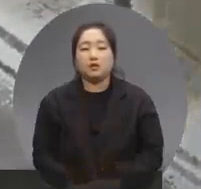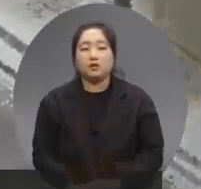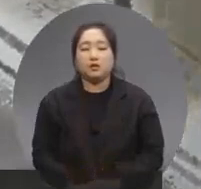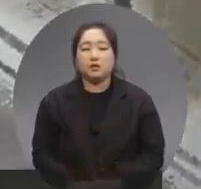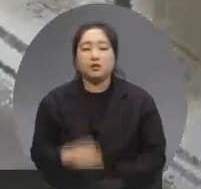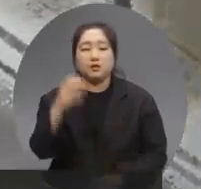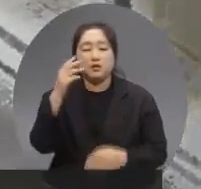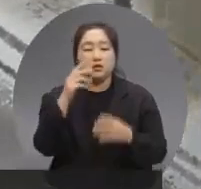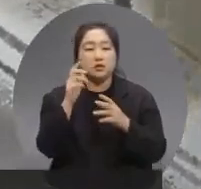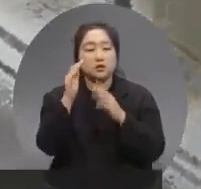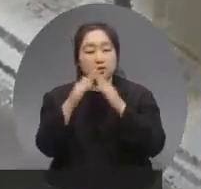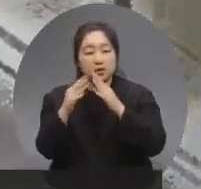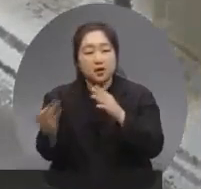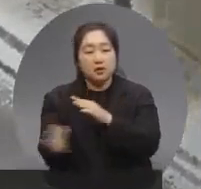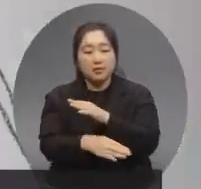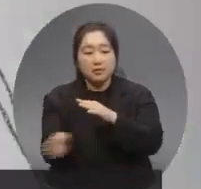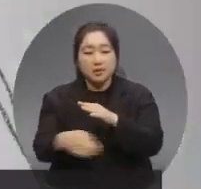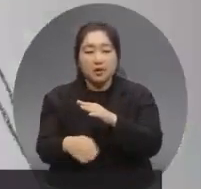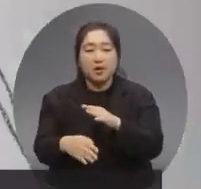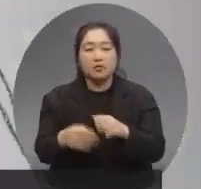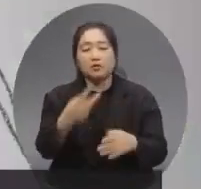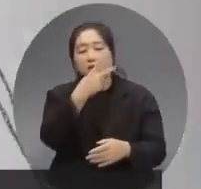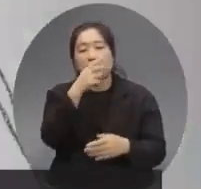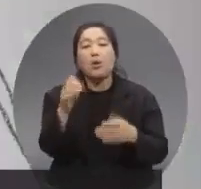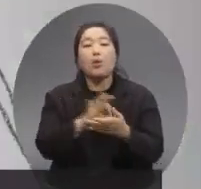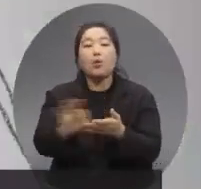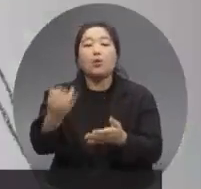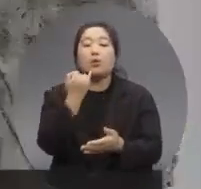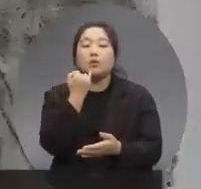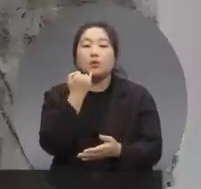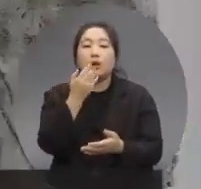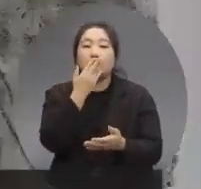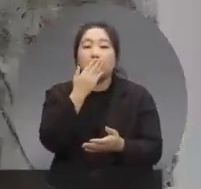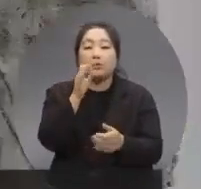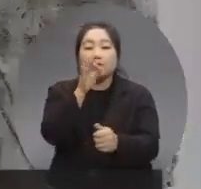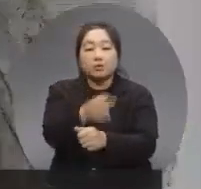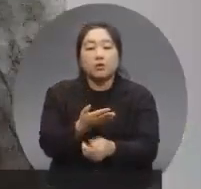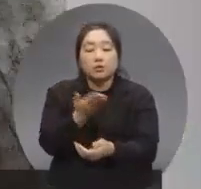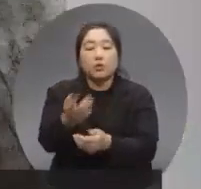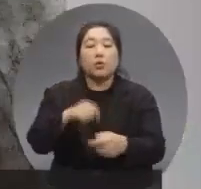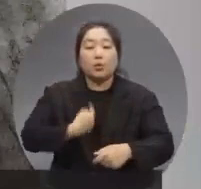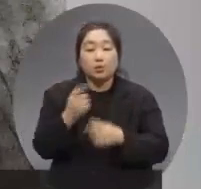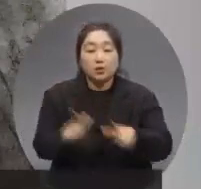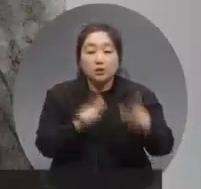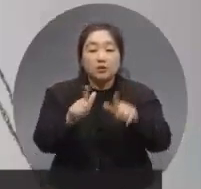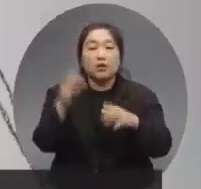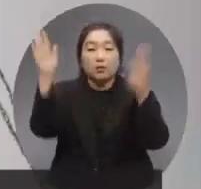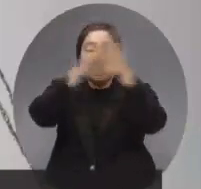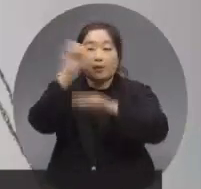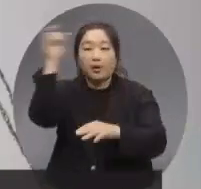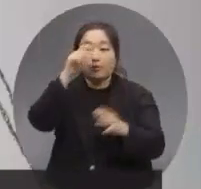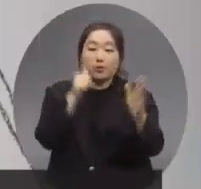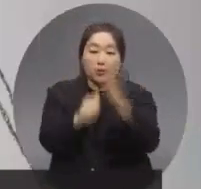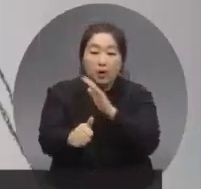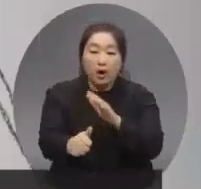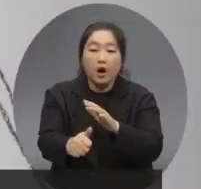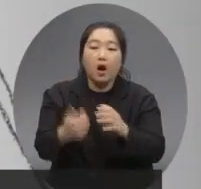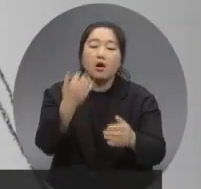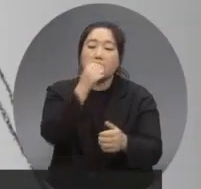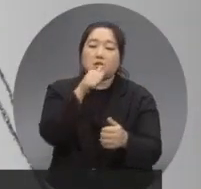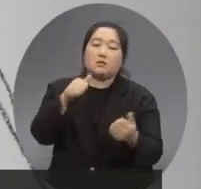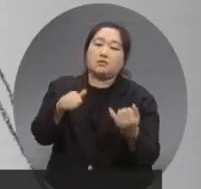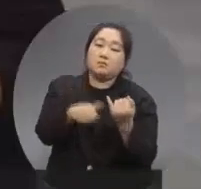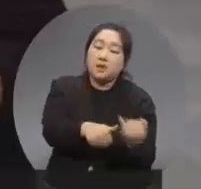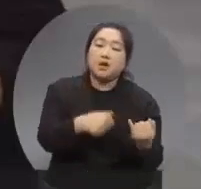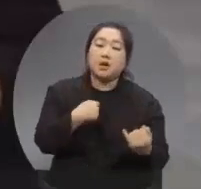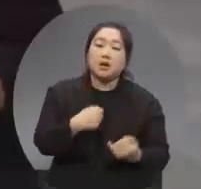오피스텔이 비어있다고 이용해도 된다고 하더라고요. 먹을 것도 사주고 혼자 지내라고 하더니 밤에 갑자기 찾아와서